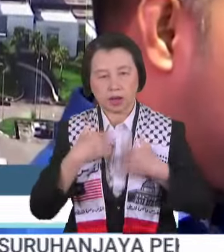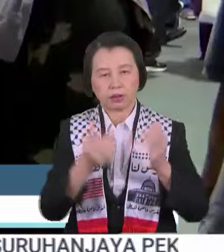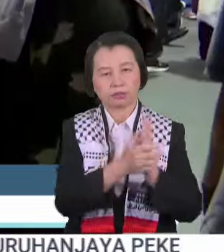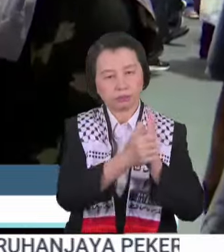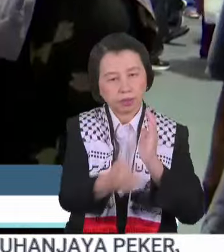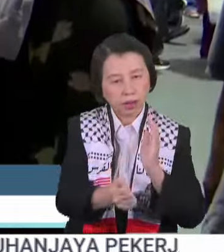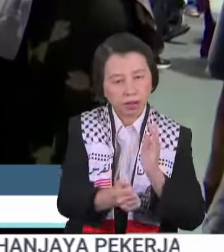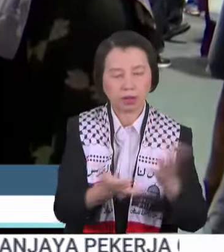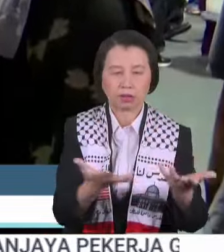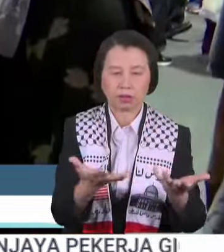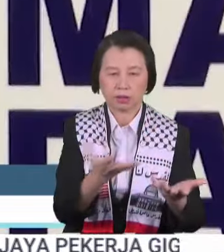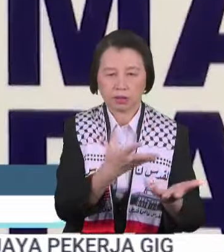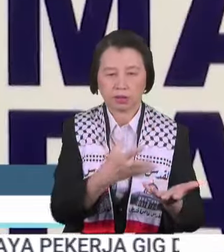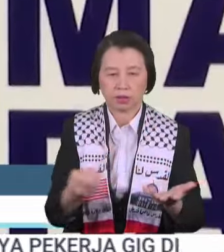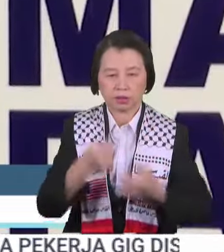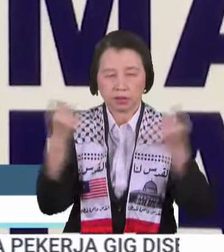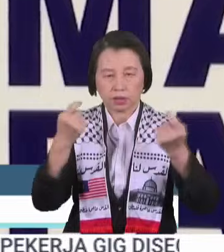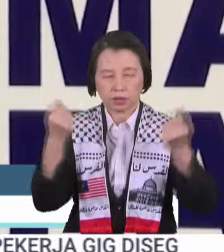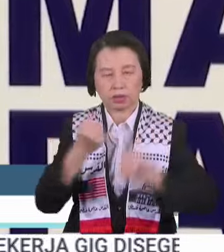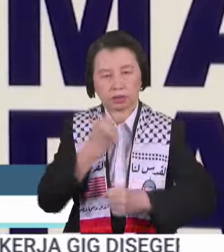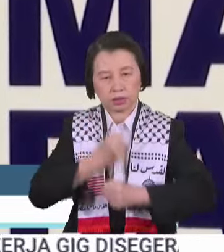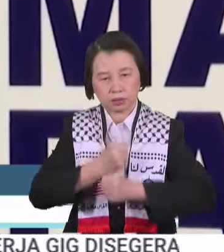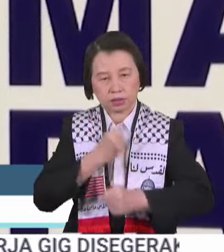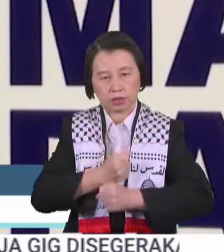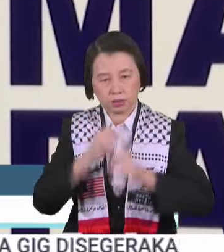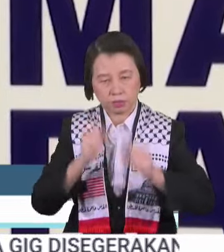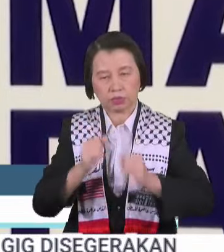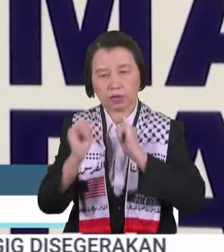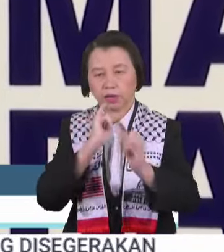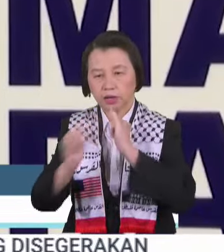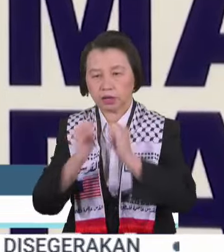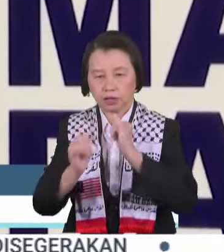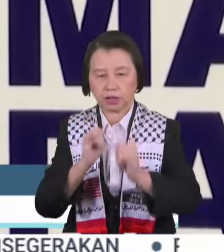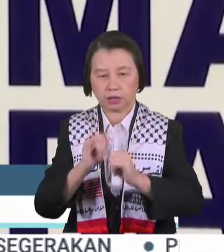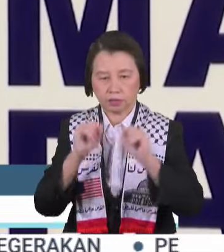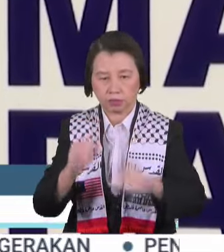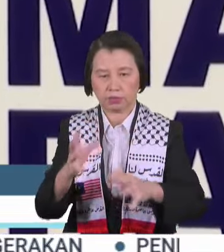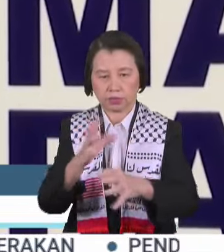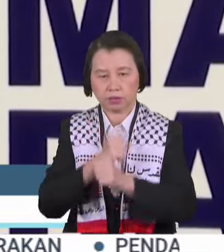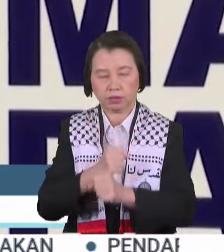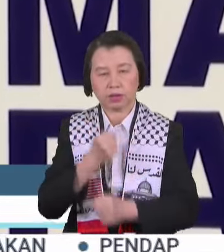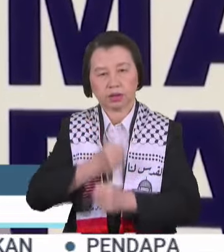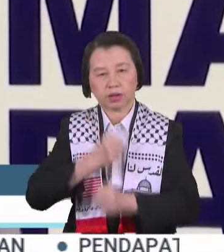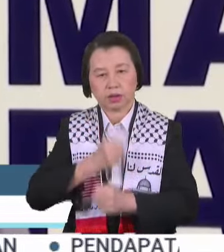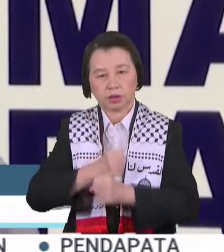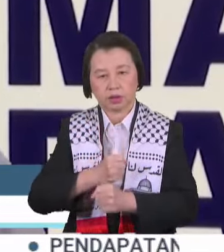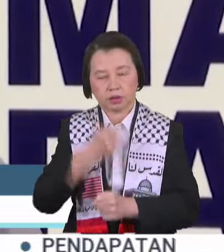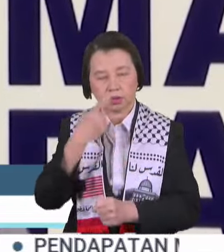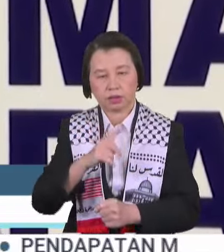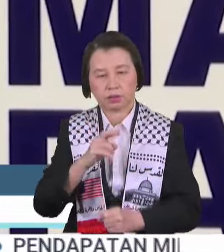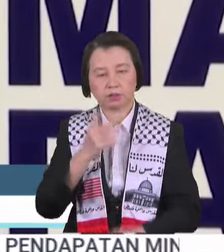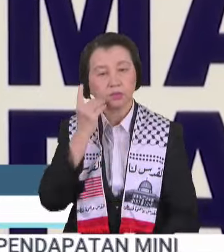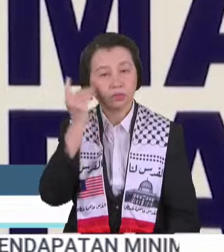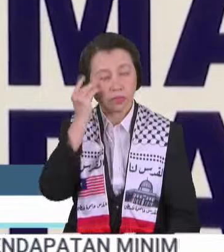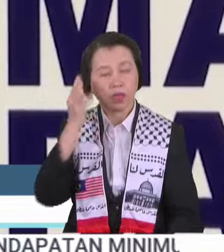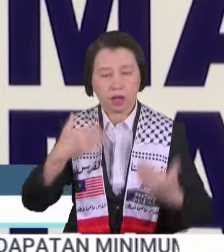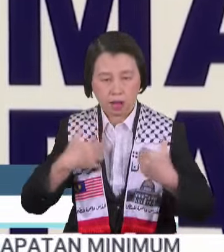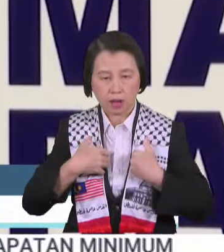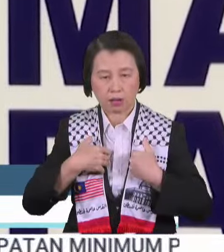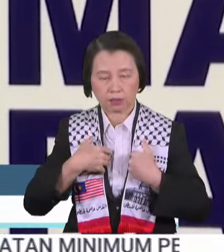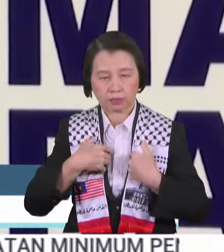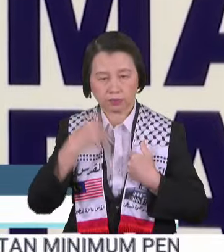kemahiran dan karnival kejaya boleh interview, boleh mencari mendapatkan pekerjaan. Untuk orang dewasa pun ada juga